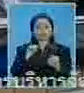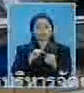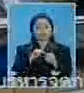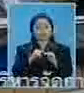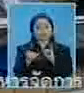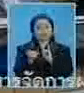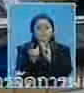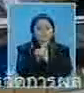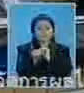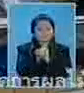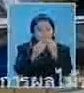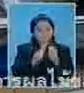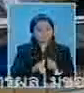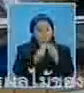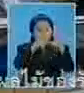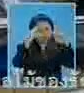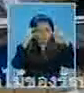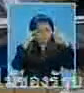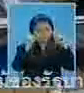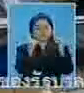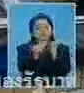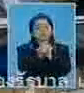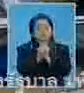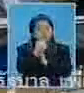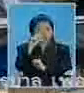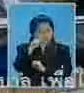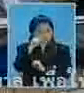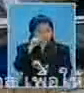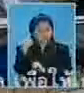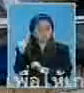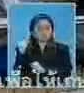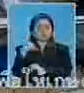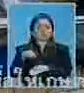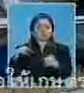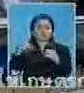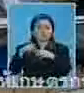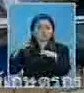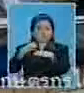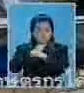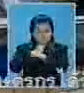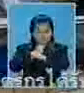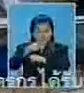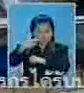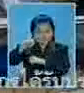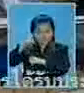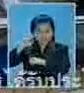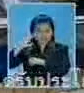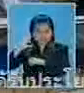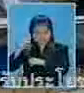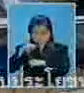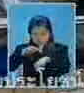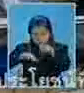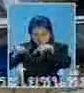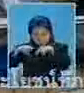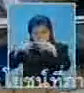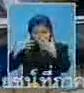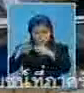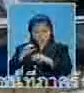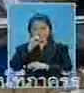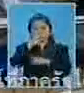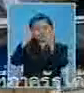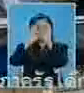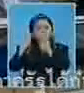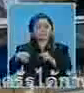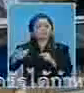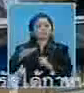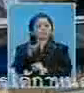ให้กับผมและท่านนายกรัฐมนตรีหรือไม่ในส่วนของทางปปช.ก็ได้สรุปว่าเรื่องนี้เป็นการดำเนินการในลักษณะของ